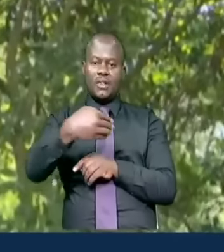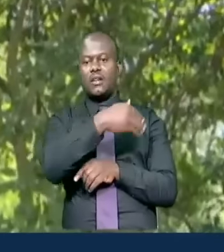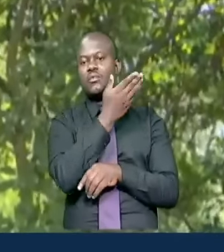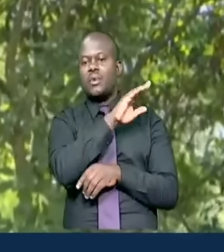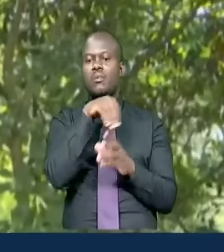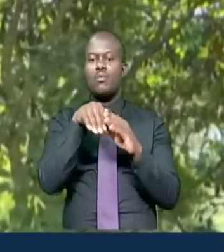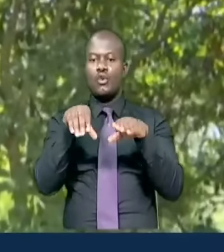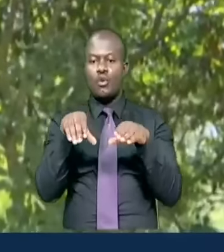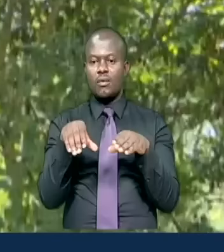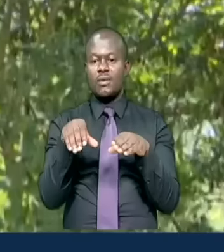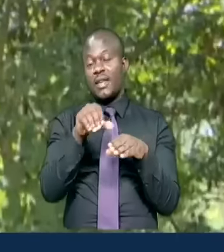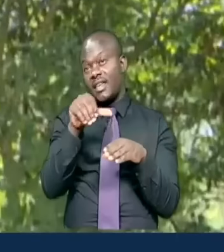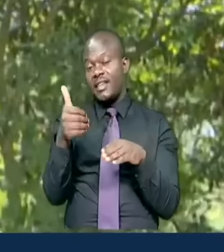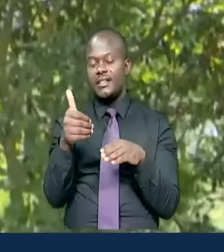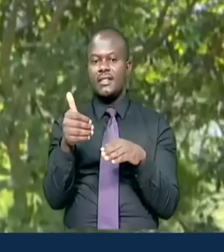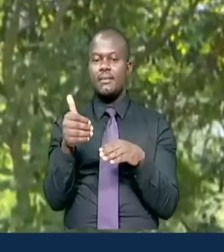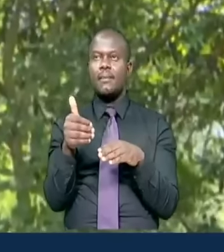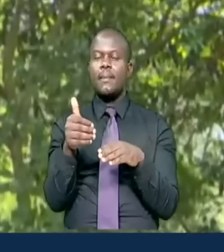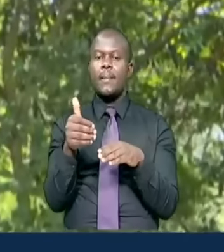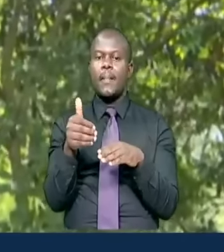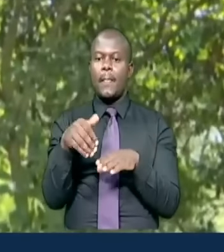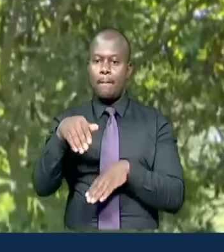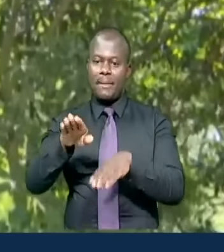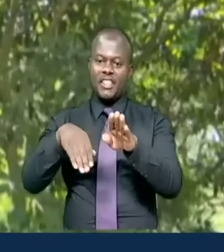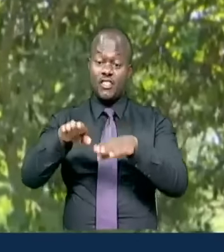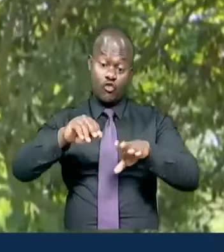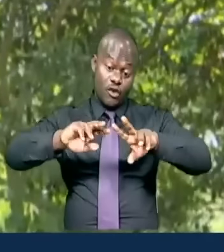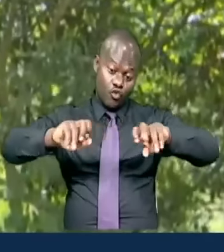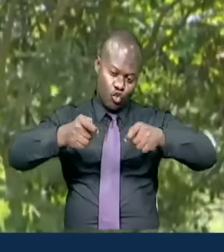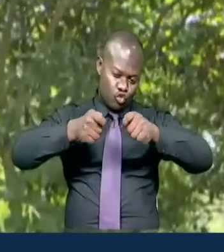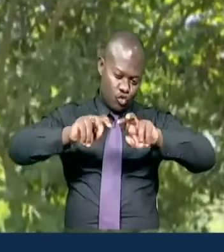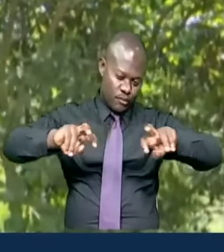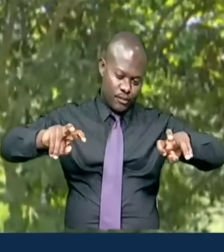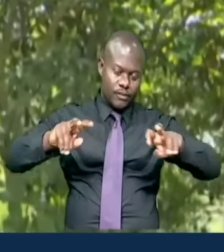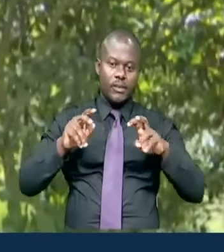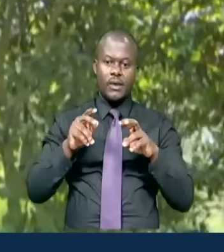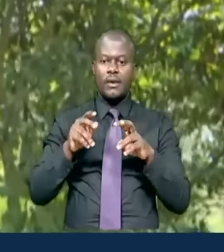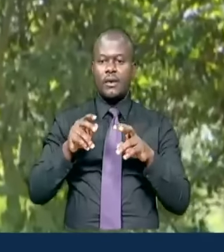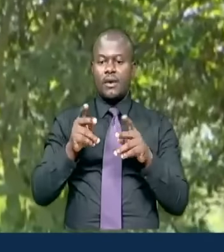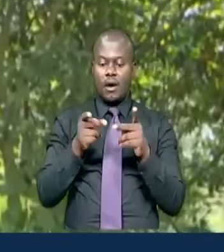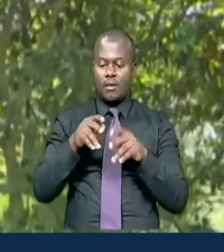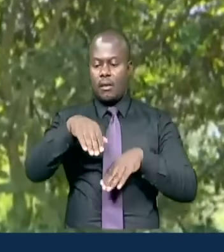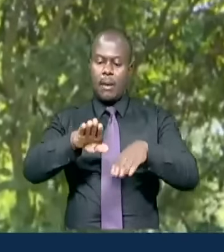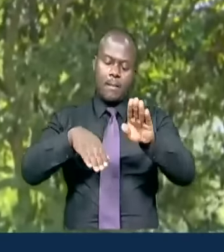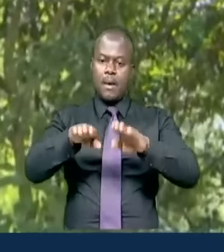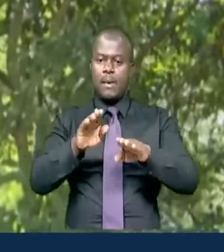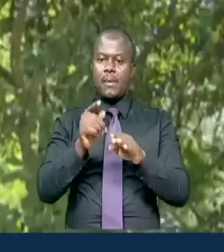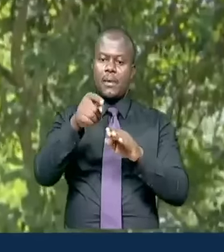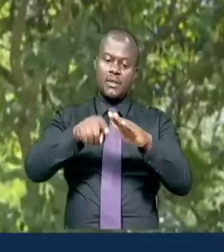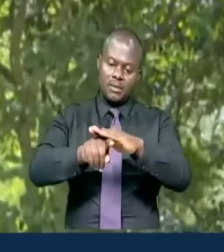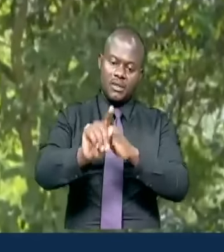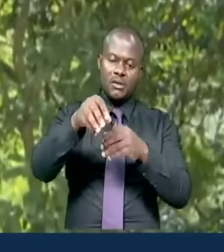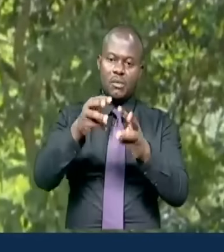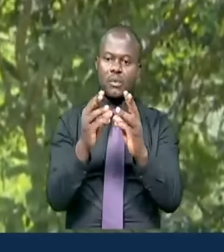Kongo. Iyindi ikurikiyeho ni pedestrian control building, nayo ni y'abanyamaguru bazaza binjira mu